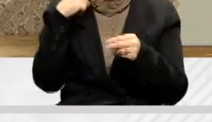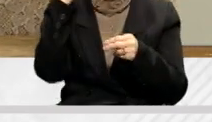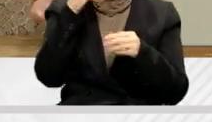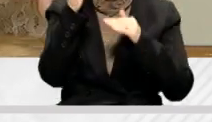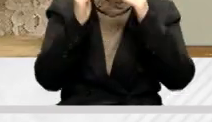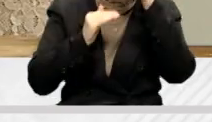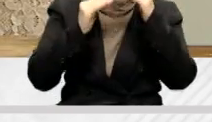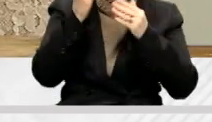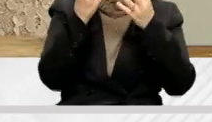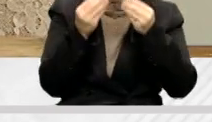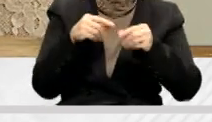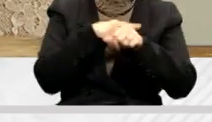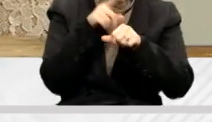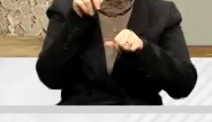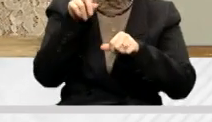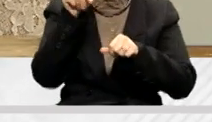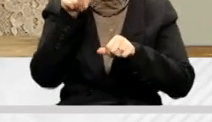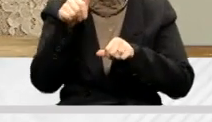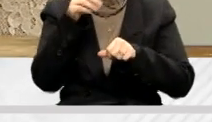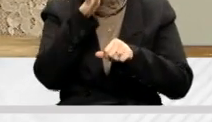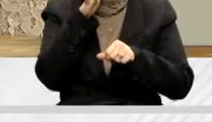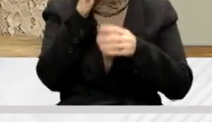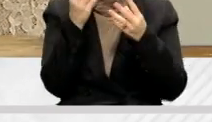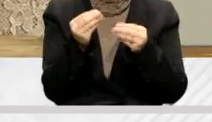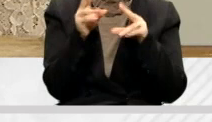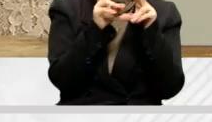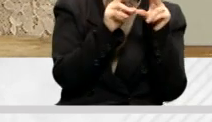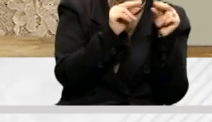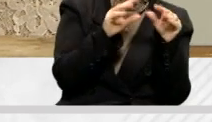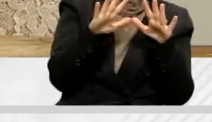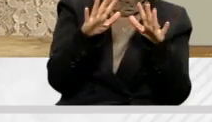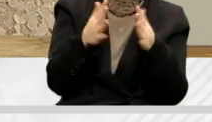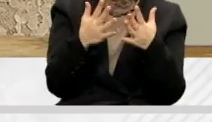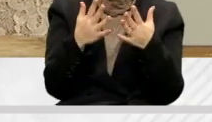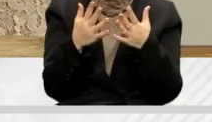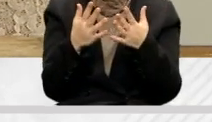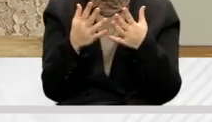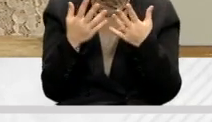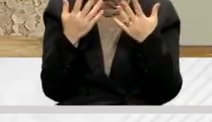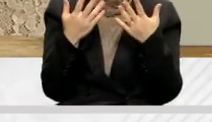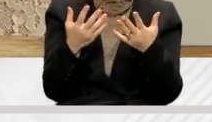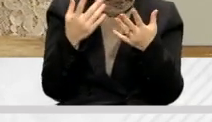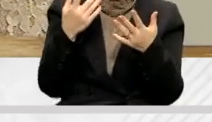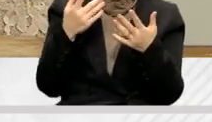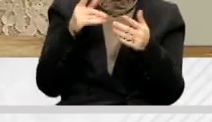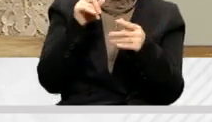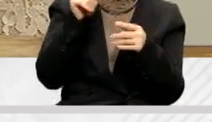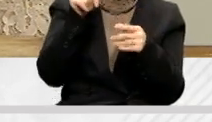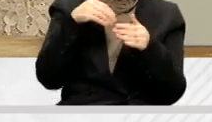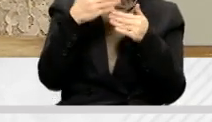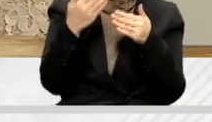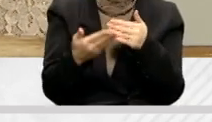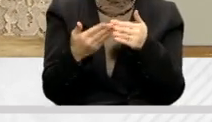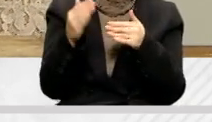oturttuğumuz takdirde bir gün bile olsa uyku düzeniniz bozulduğunda ertesi gün adaptasyon yine zorlanır. Yine bugün dediğim gibi